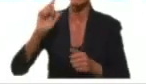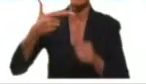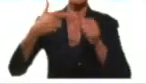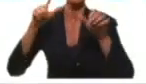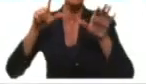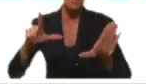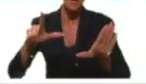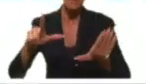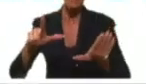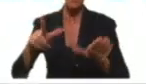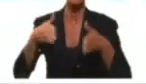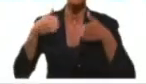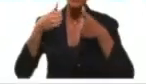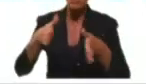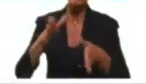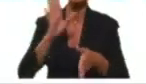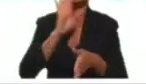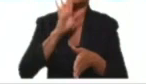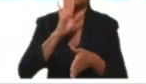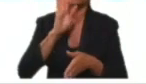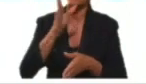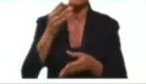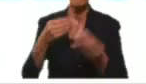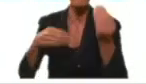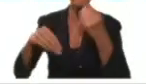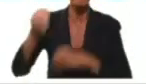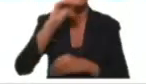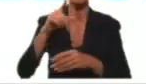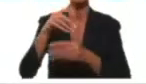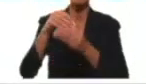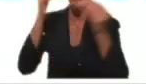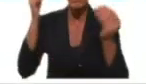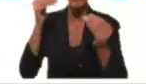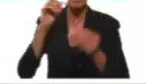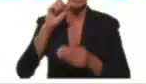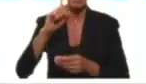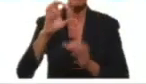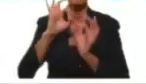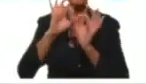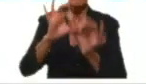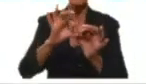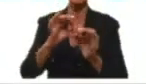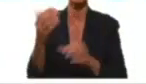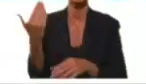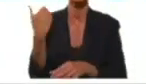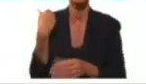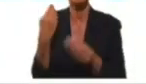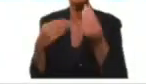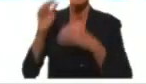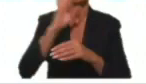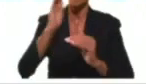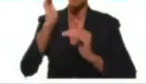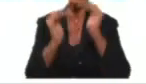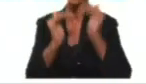2021-2027 infrastruktura drogowa nadal będzie jedną z większych alokacji transportu, ale wprowadzona została większa